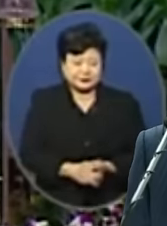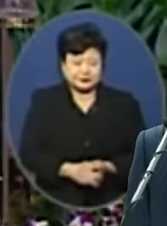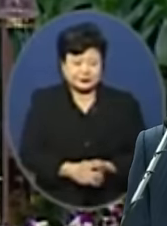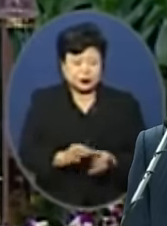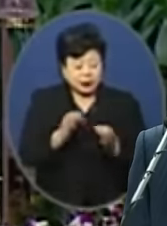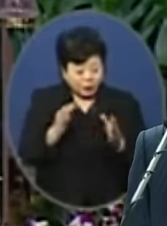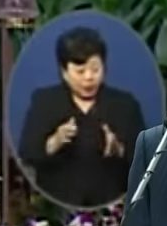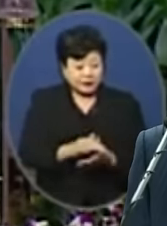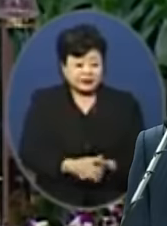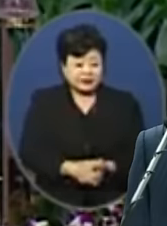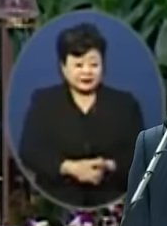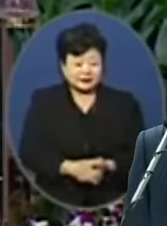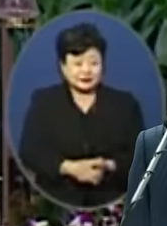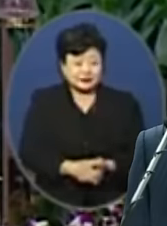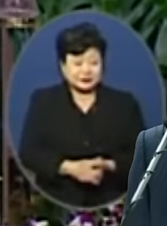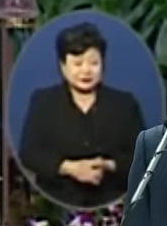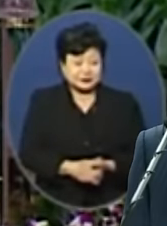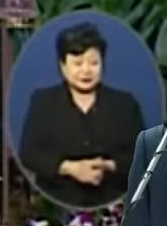오랫동안